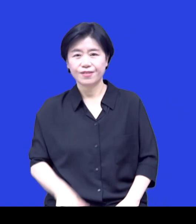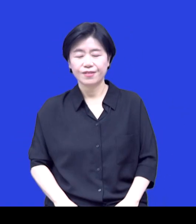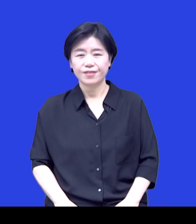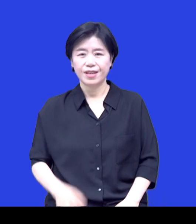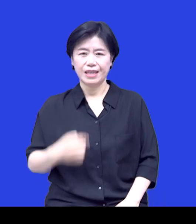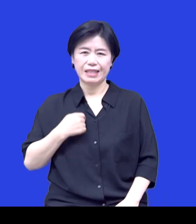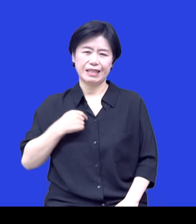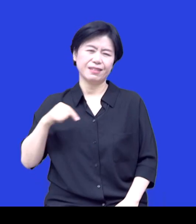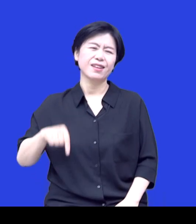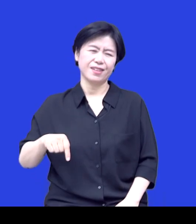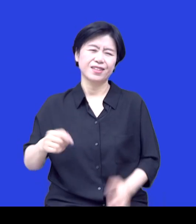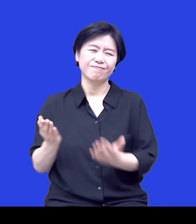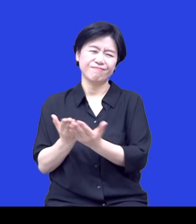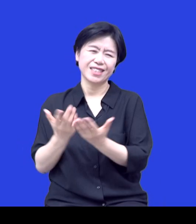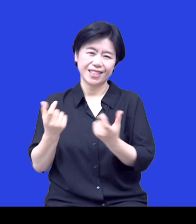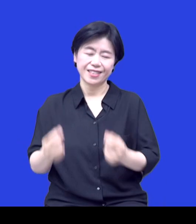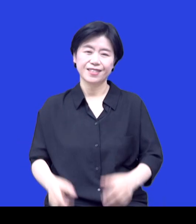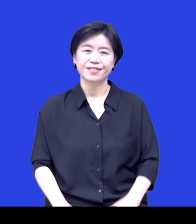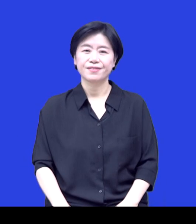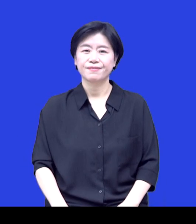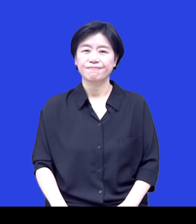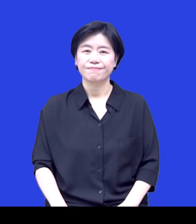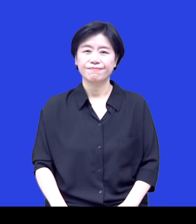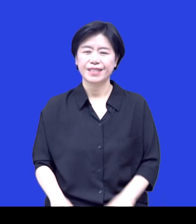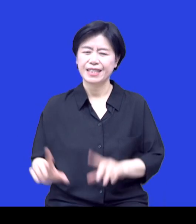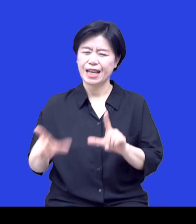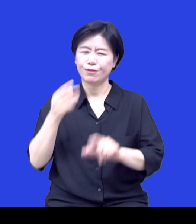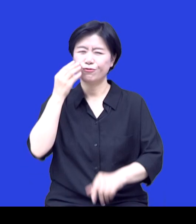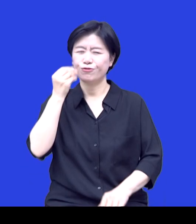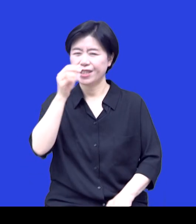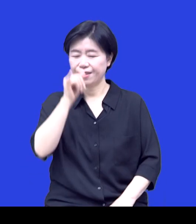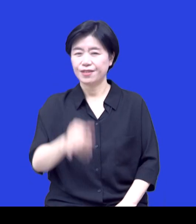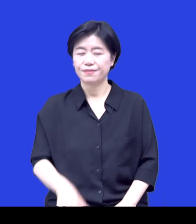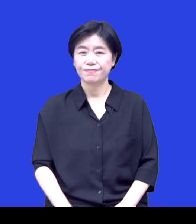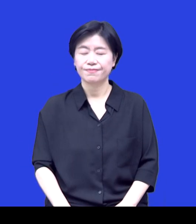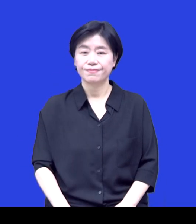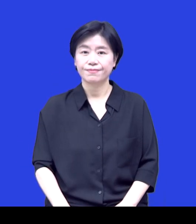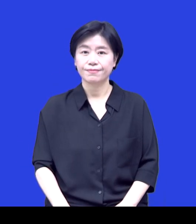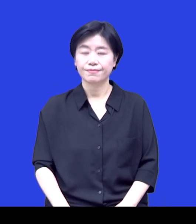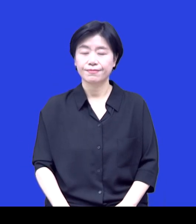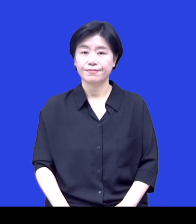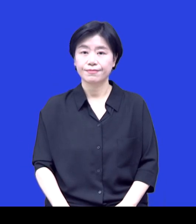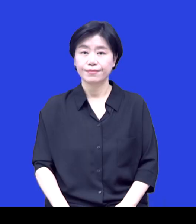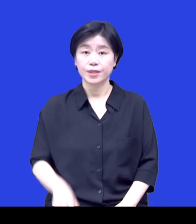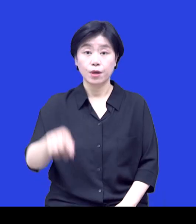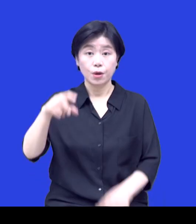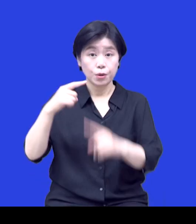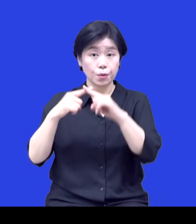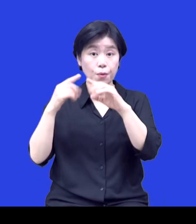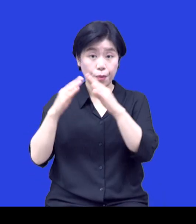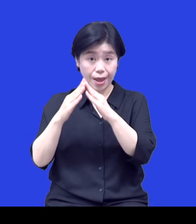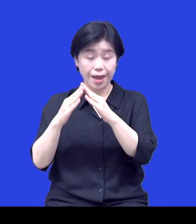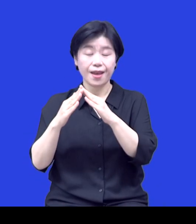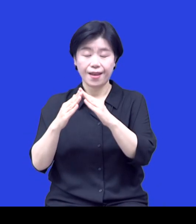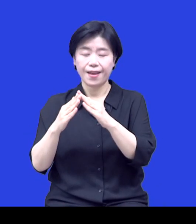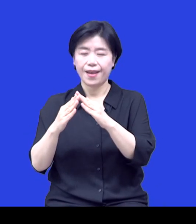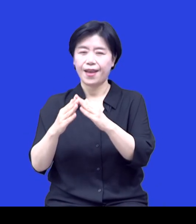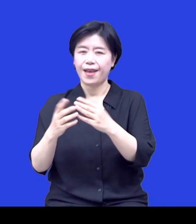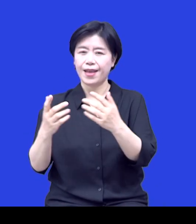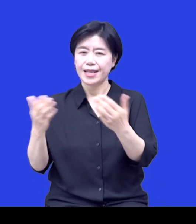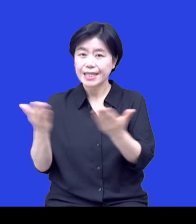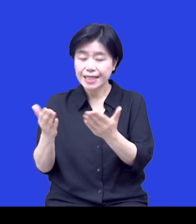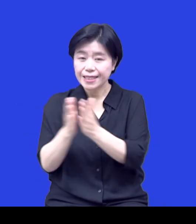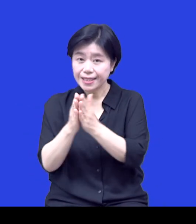좀 맞았던 것 같아요. 네, 그래서 또 하나님께서 부르셨으니까. 네, 네. 그래서 이제 온누리 교회 재직하시면서 굉장히 스타